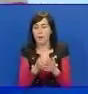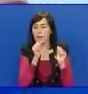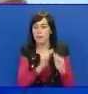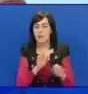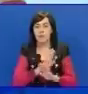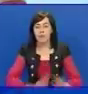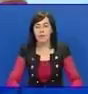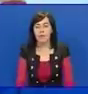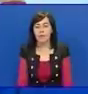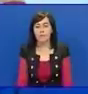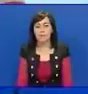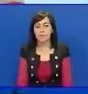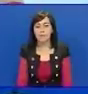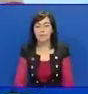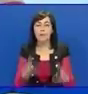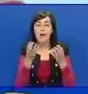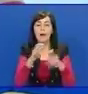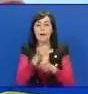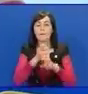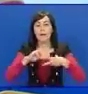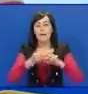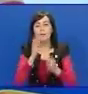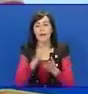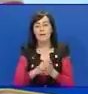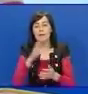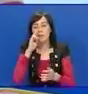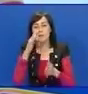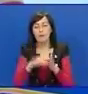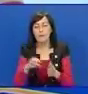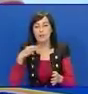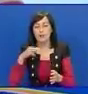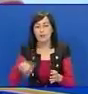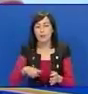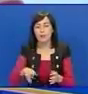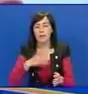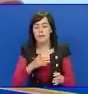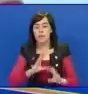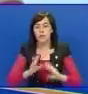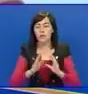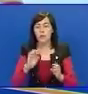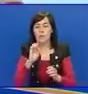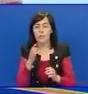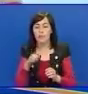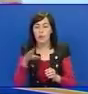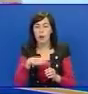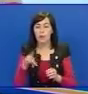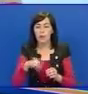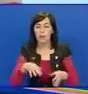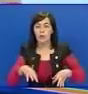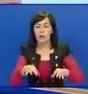келеді. Тағы да бір маңызды проблема бар. Шымкент қаласының Түркістан, Сарағаш, Леңгір, Түлкібас, Байдібек аудандарында